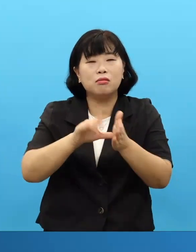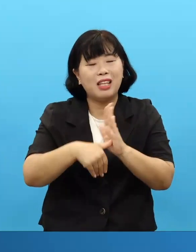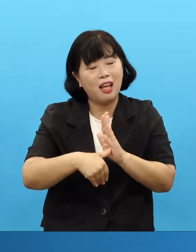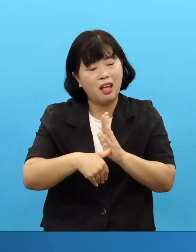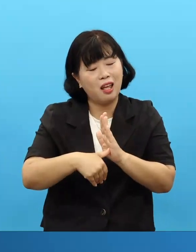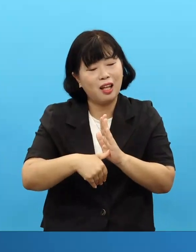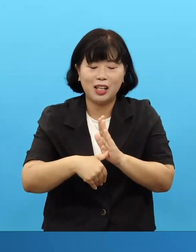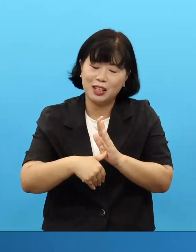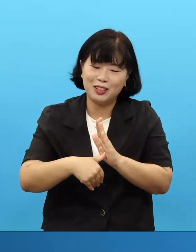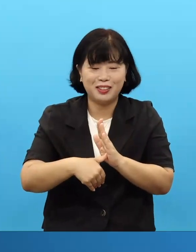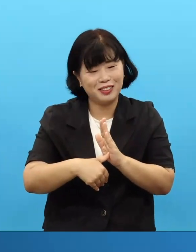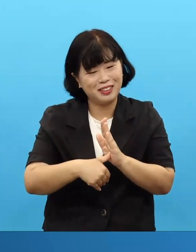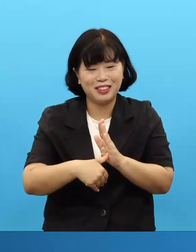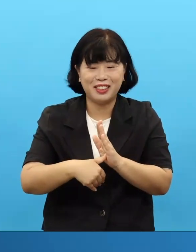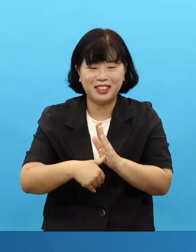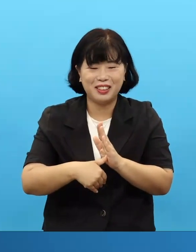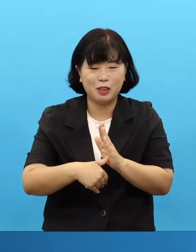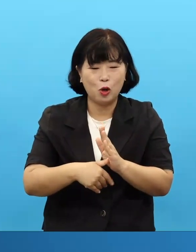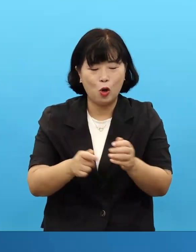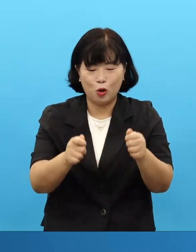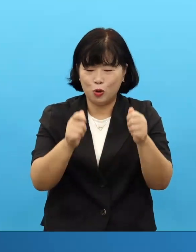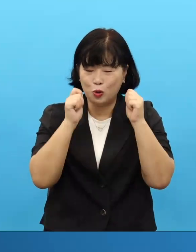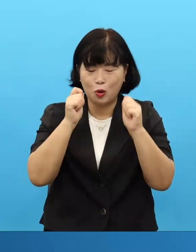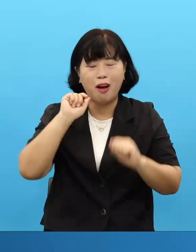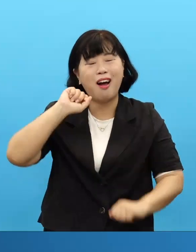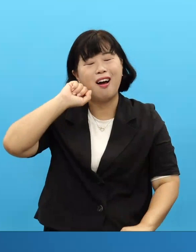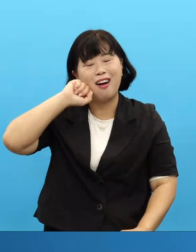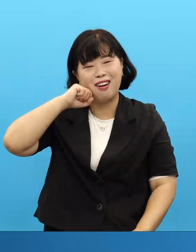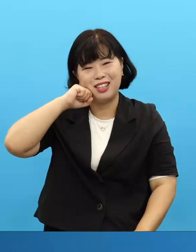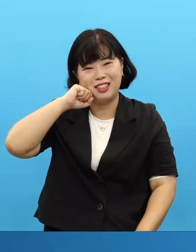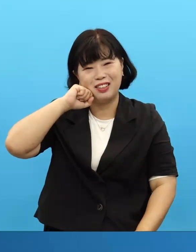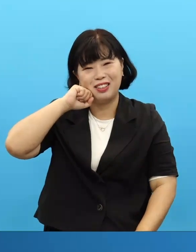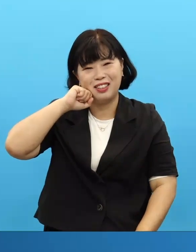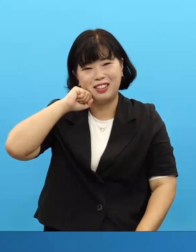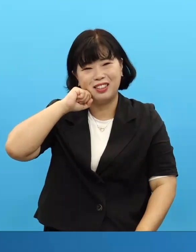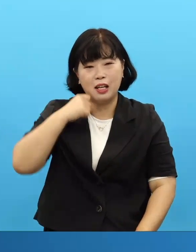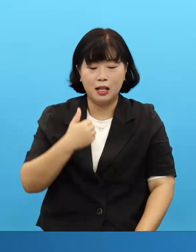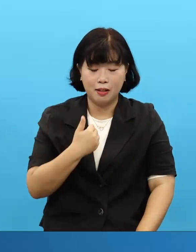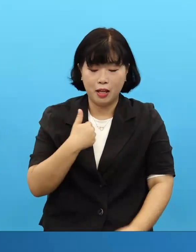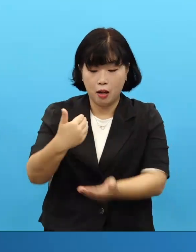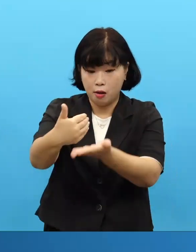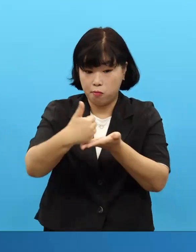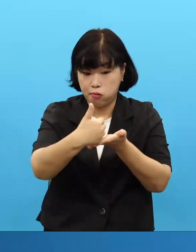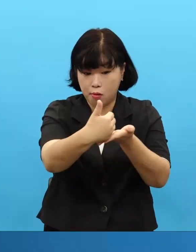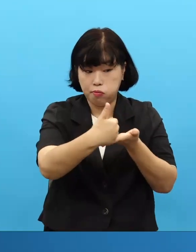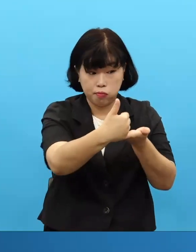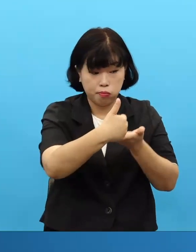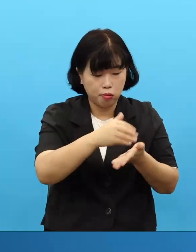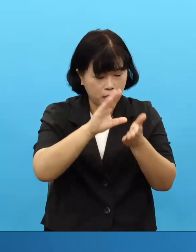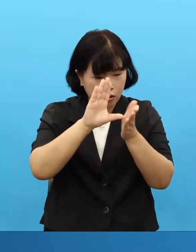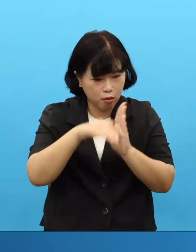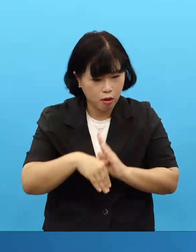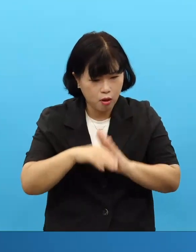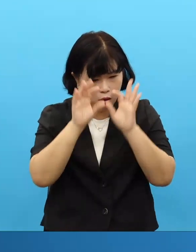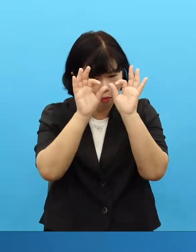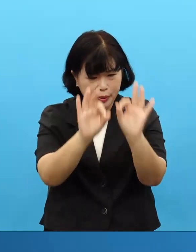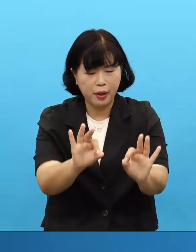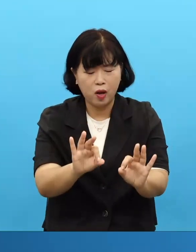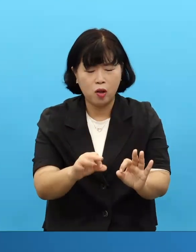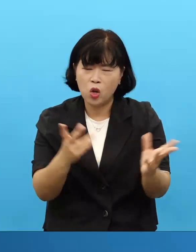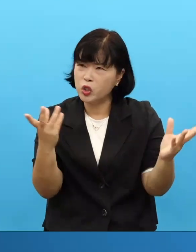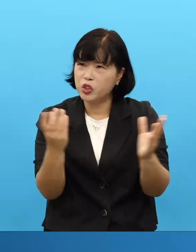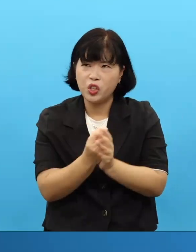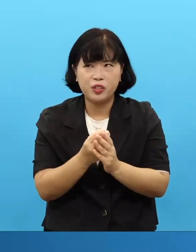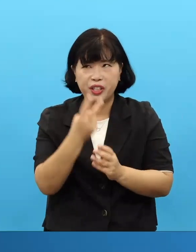여러분 전도 보고를 보면요. 거의 다 절대 망대가 아니에요. But when I look at a lot of the evangelism reports that I receive from you, it's for the most 그러니까, part not the absolute